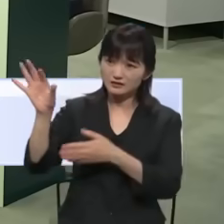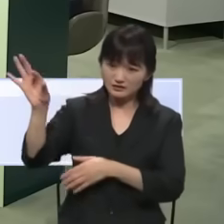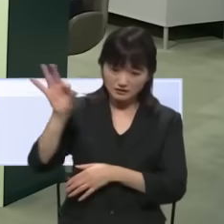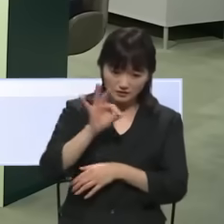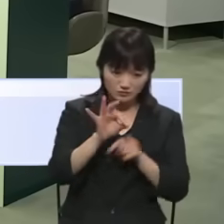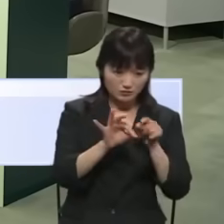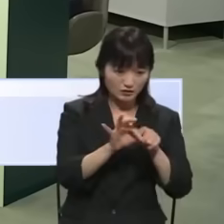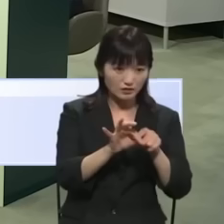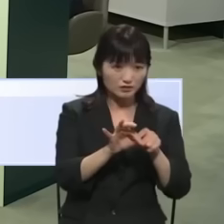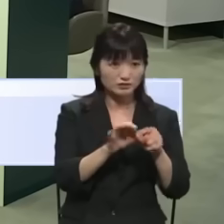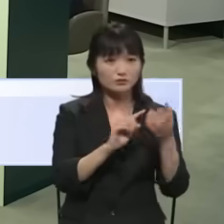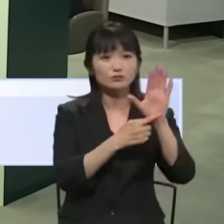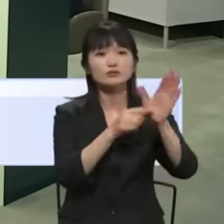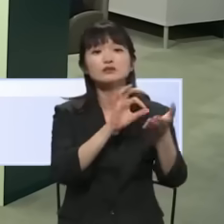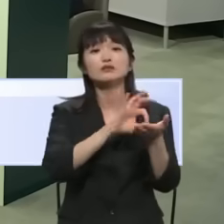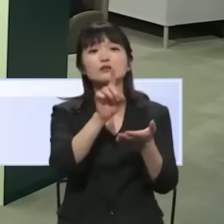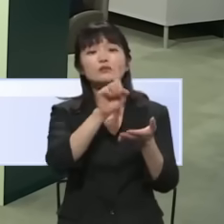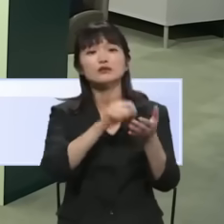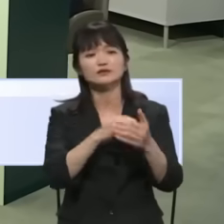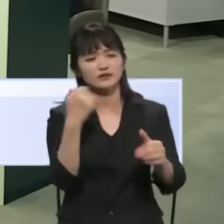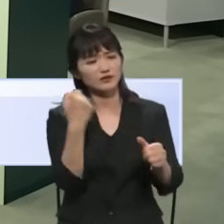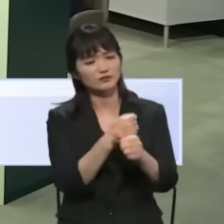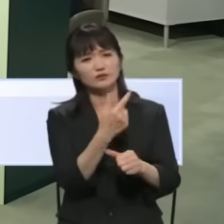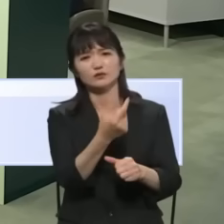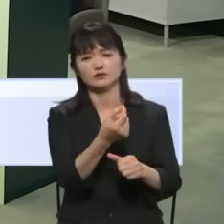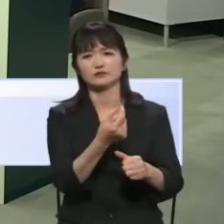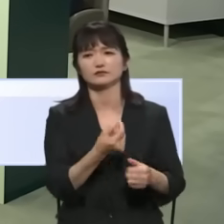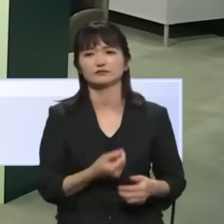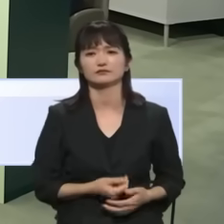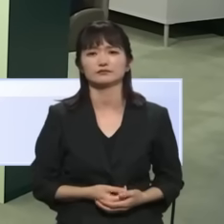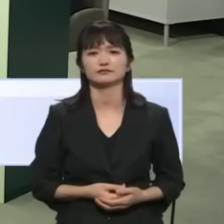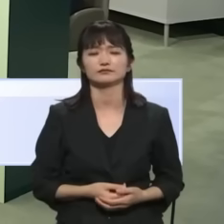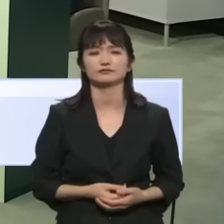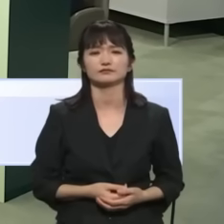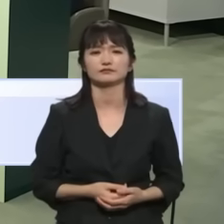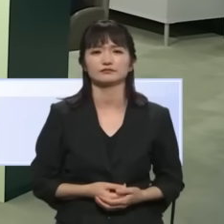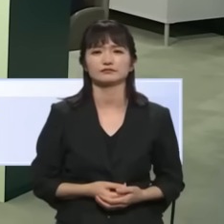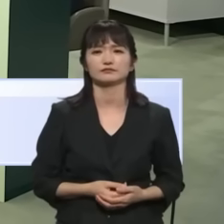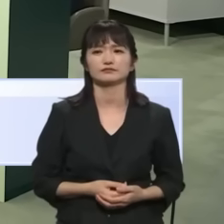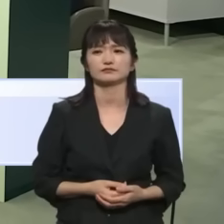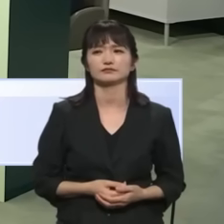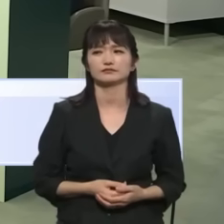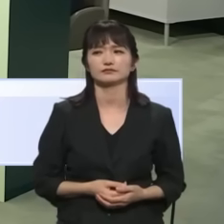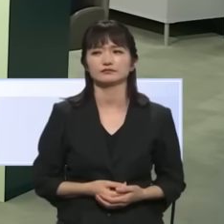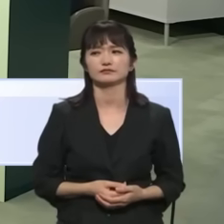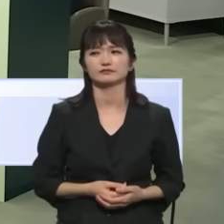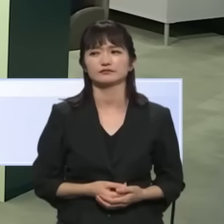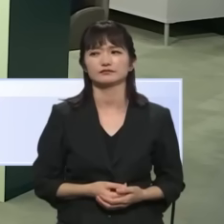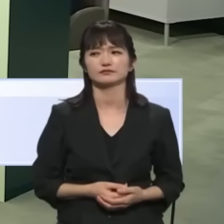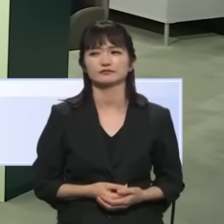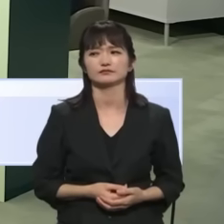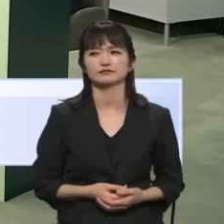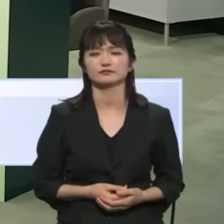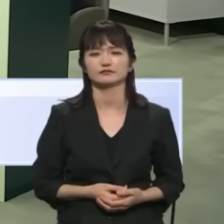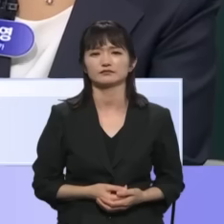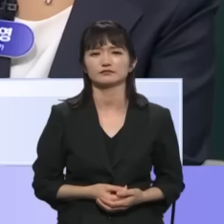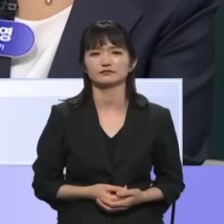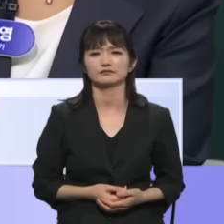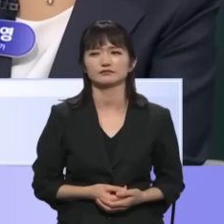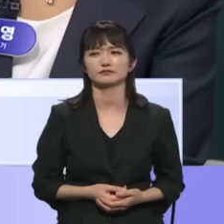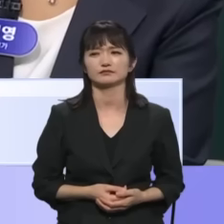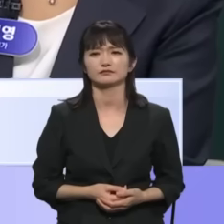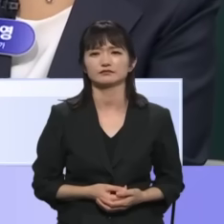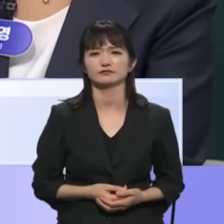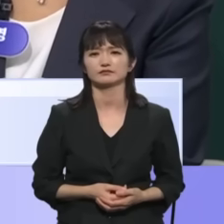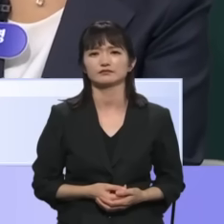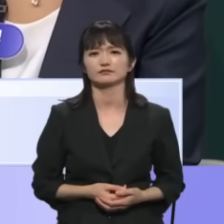그런 표현을 쓰느냐 일종의 학대다 이런 주장을 하는 것으로 보이는데요 그리고 이제 했던 말 중에